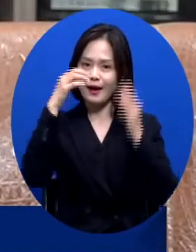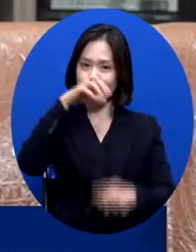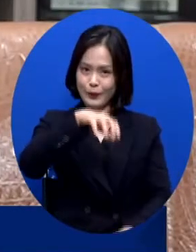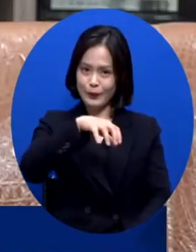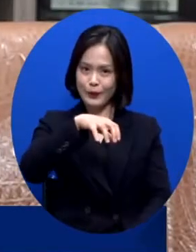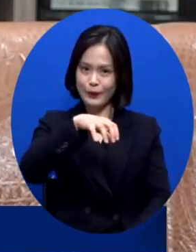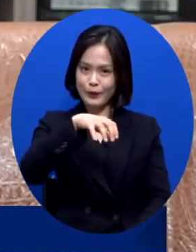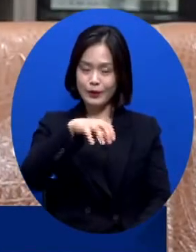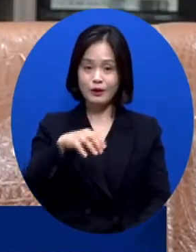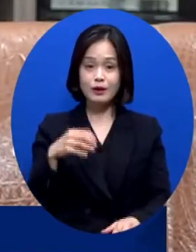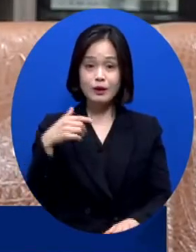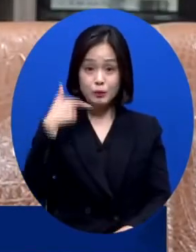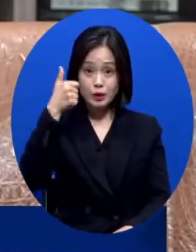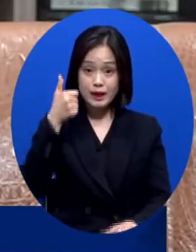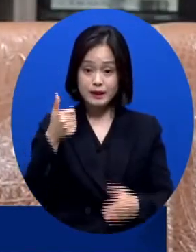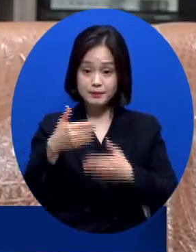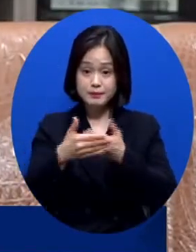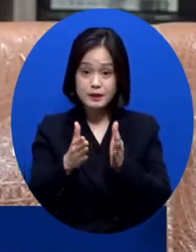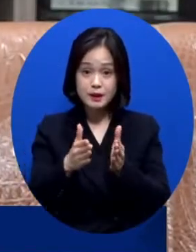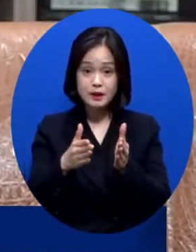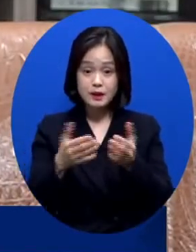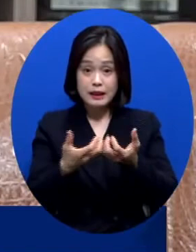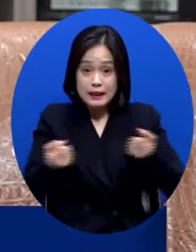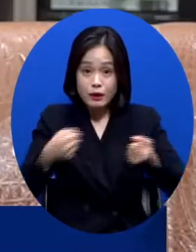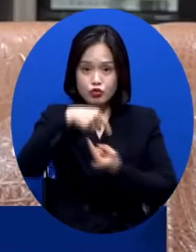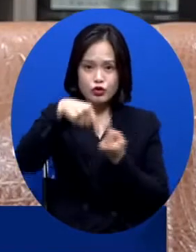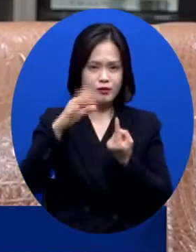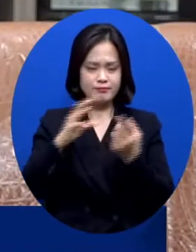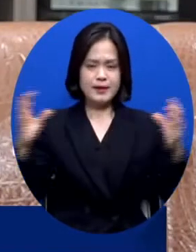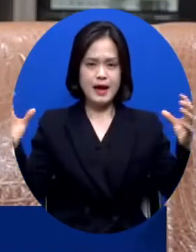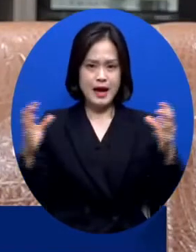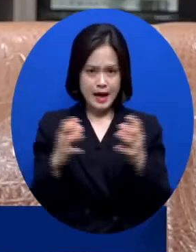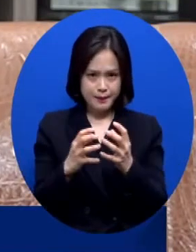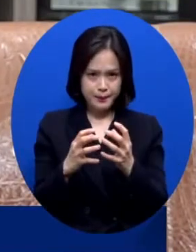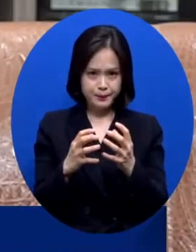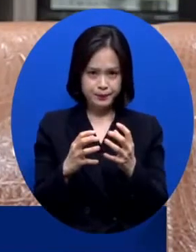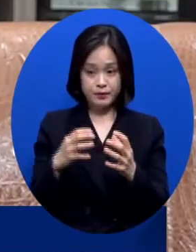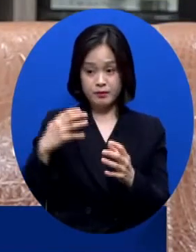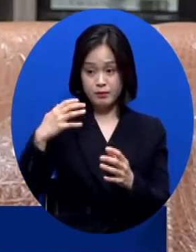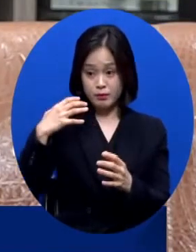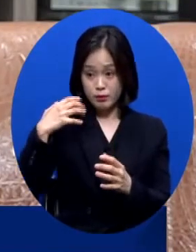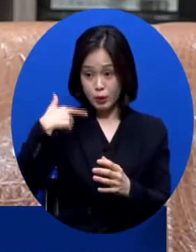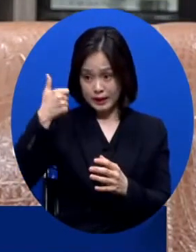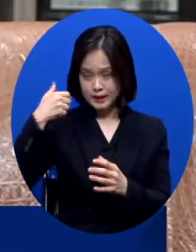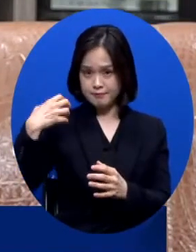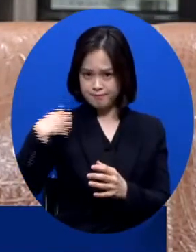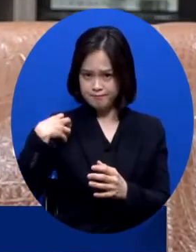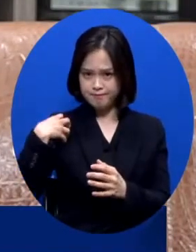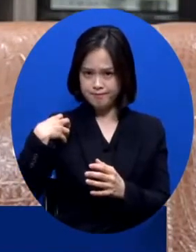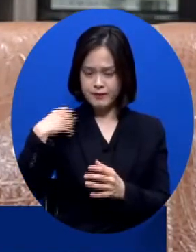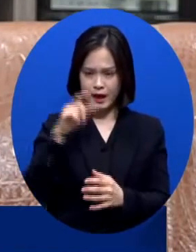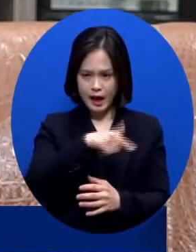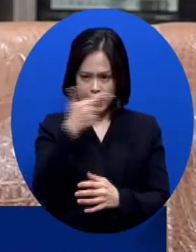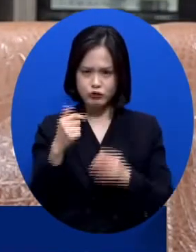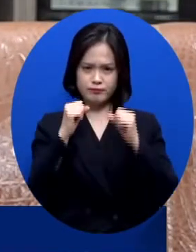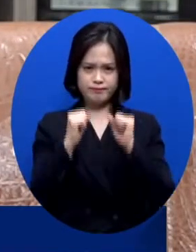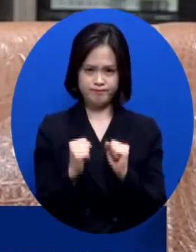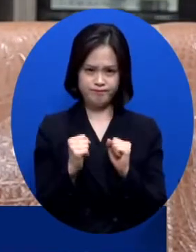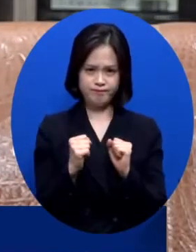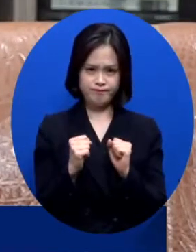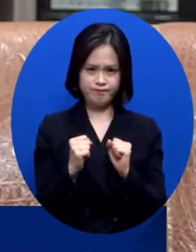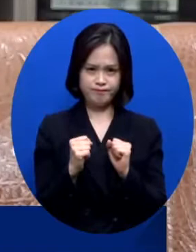운영이 되고 있는데요 학부 다닌 목사가 한 명씩 한 번씩 교목 뜰이 풀타임 경험이 배치되 가 되어 있어요 그래서